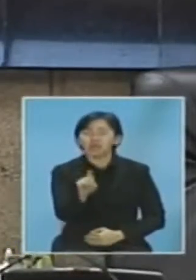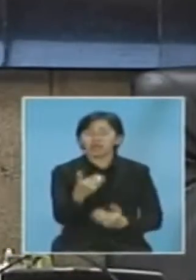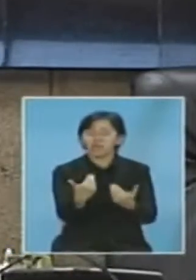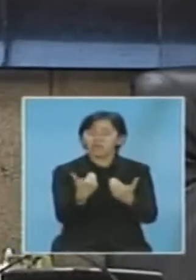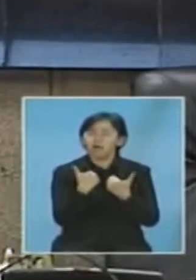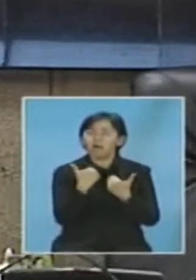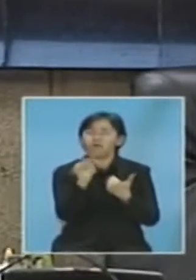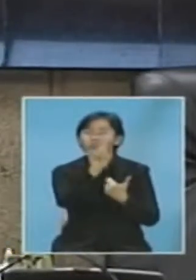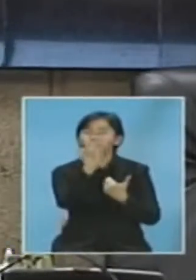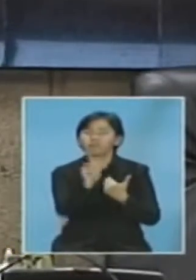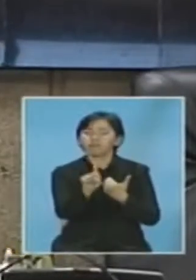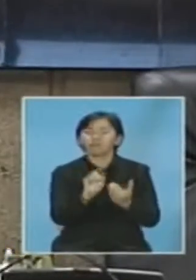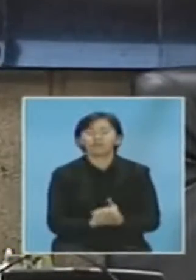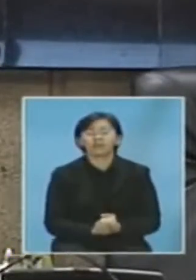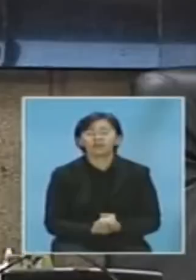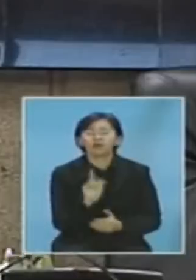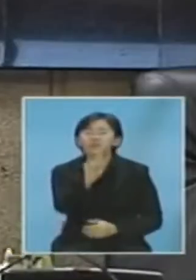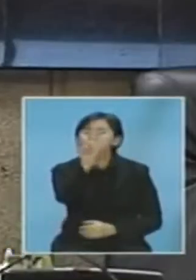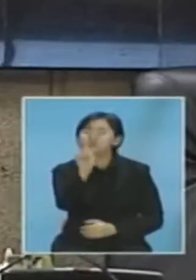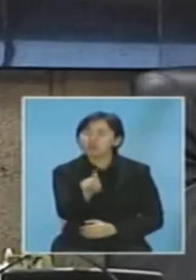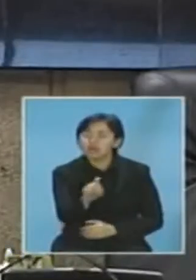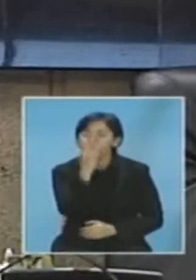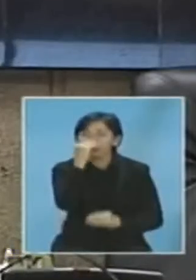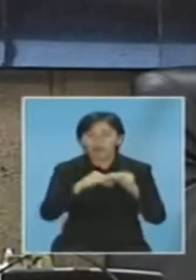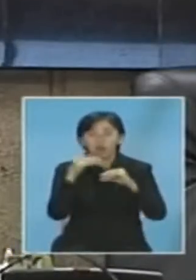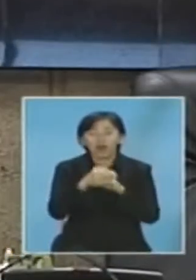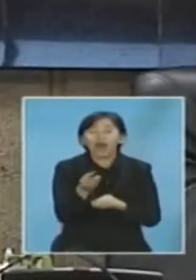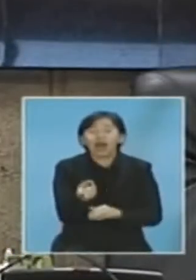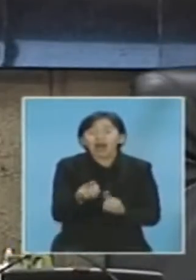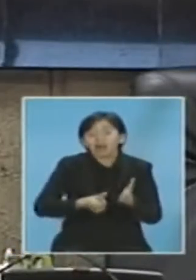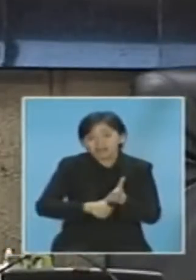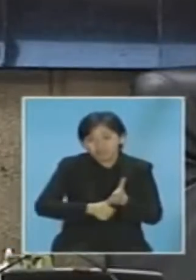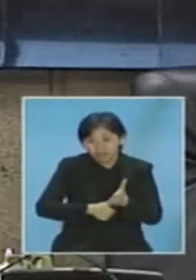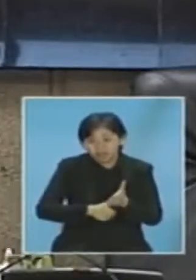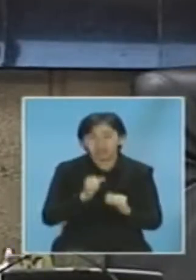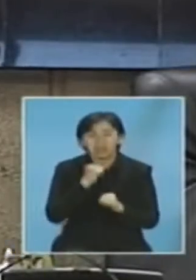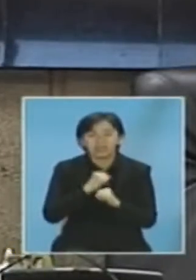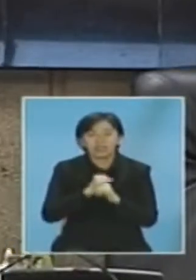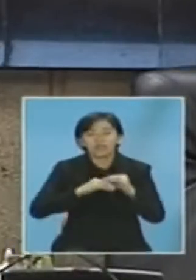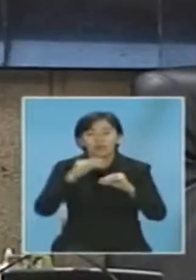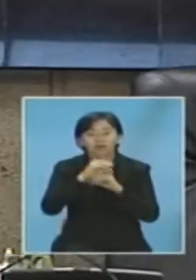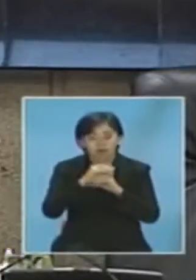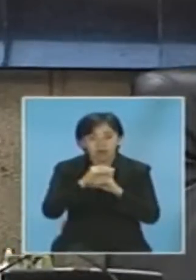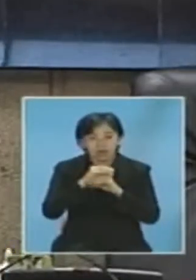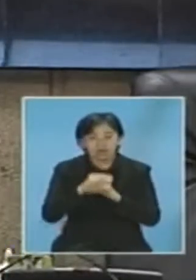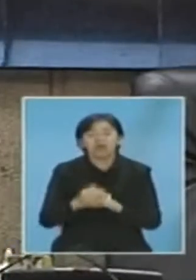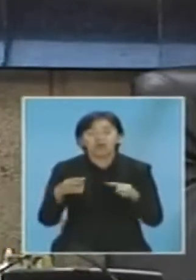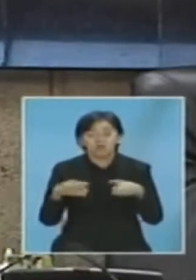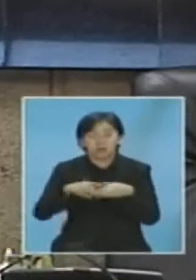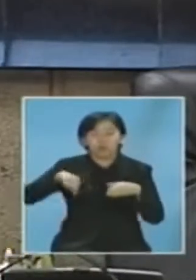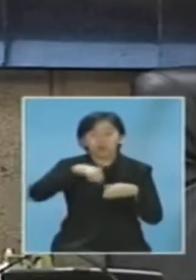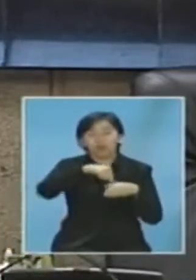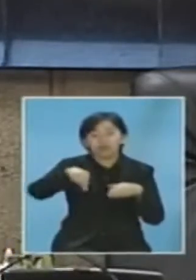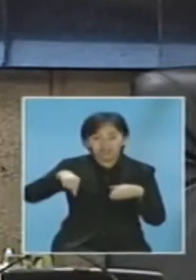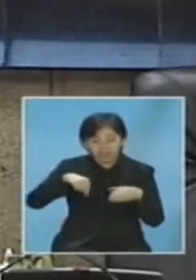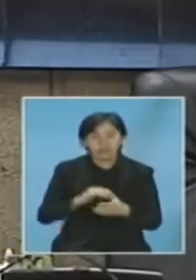ดิฉันว่าเพราะเหตุใดโครงการรับจำนำข้าวที่ดำเนินโครงการในรูปแบบของคณะบุคคล